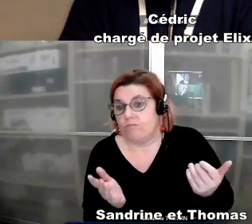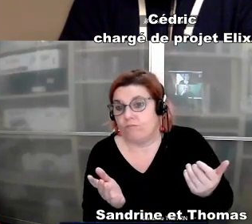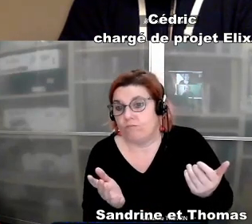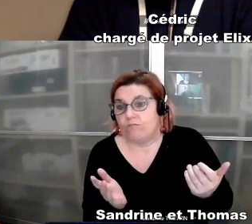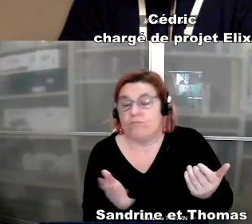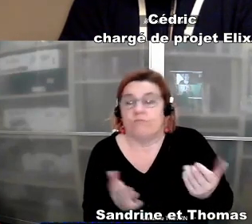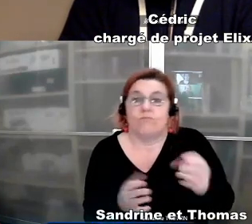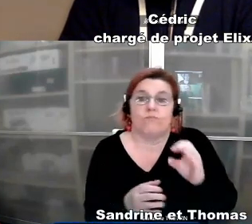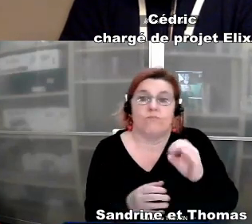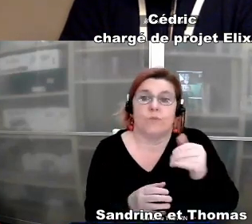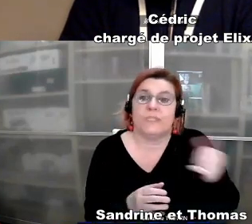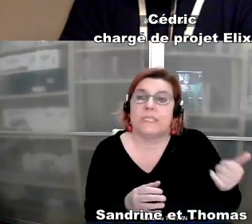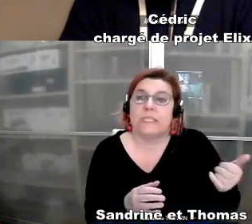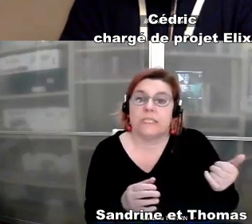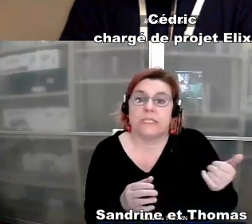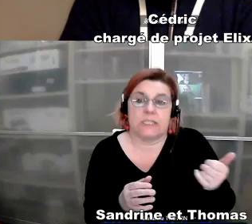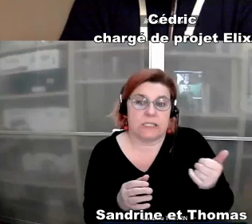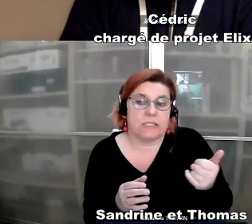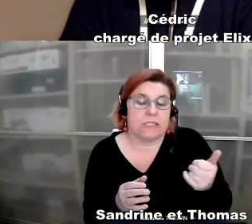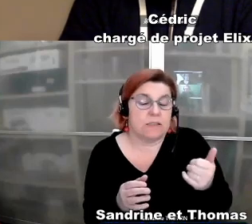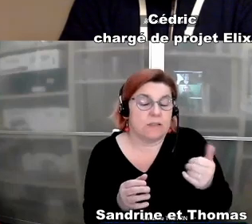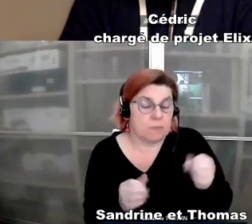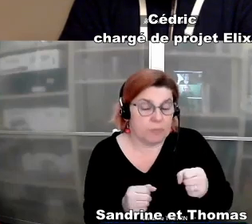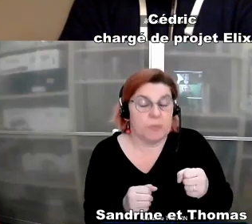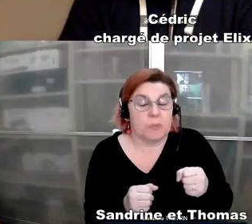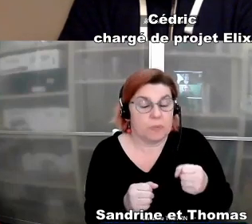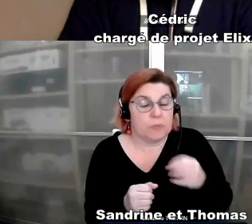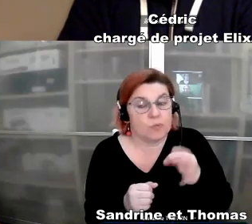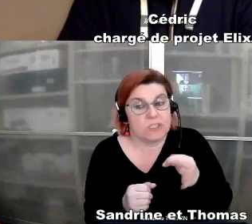Le numérique peut être une chance, hein, pour les personnes